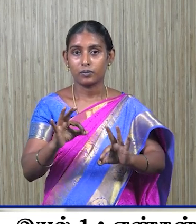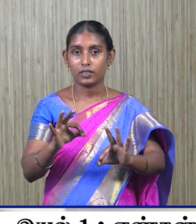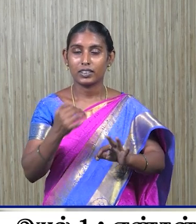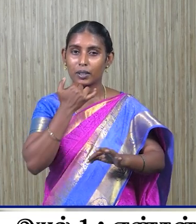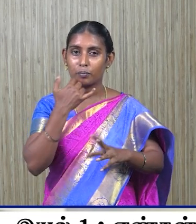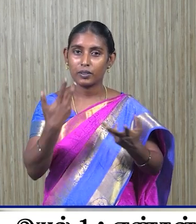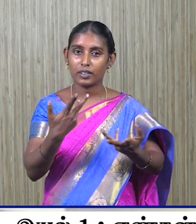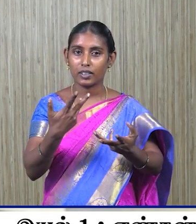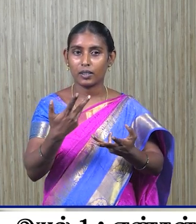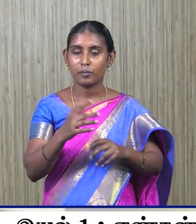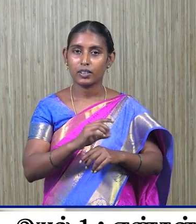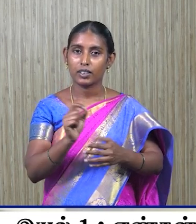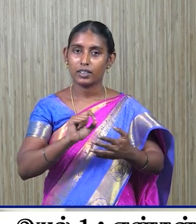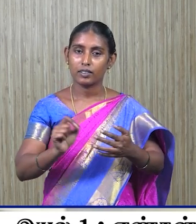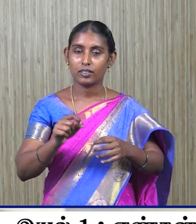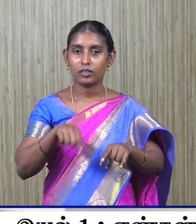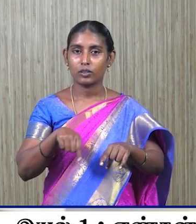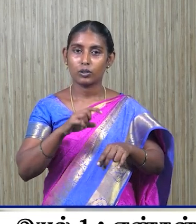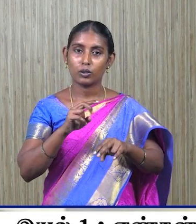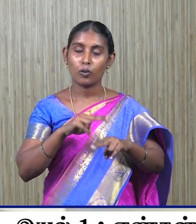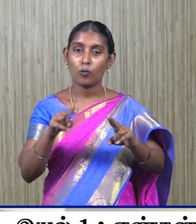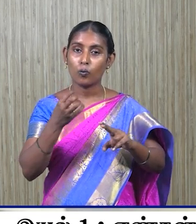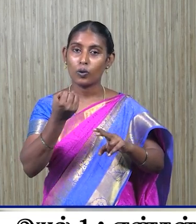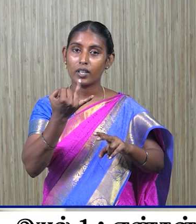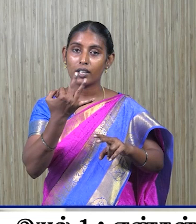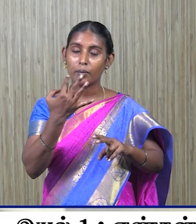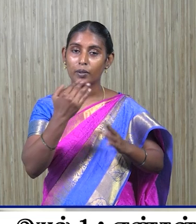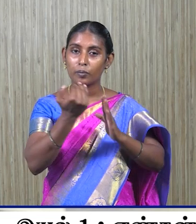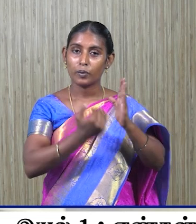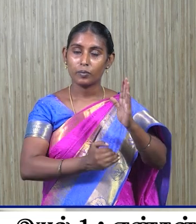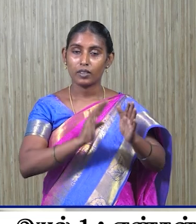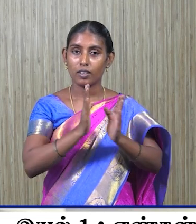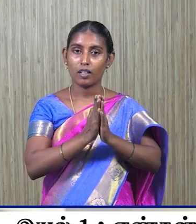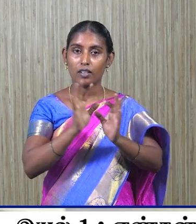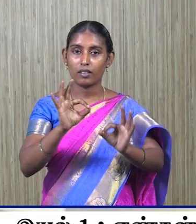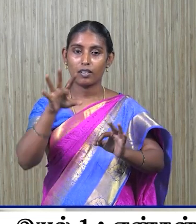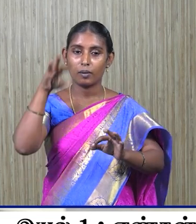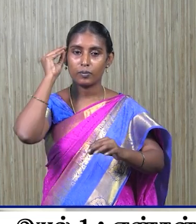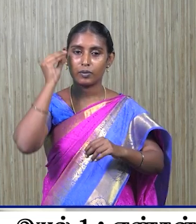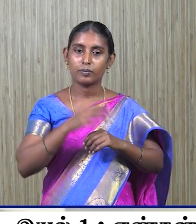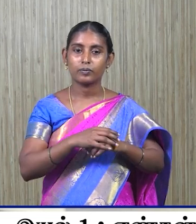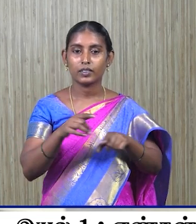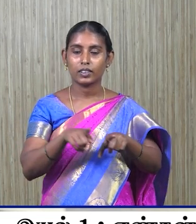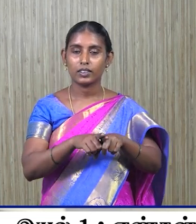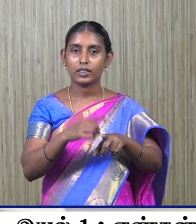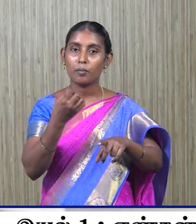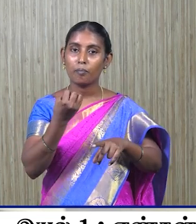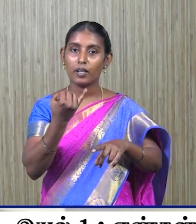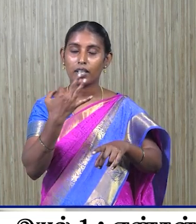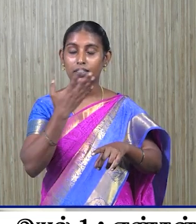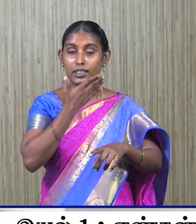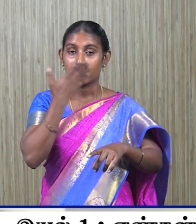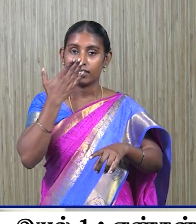தெளிவாகவும் பிழையின்றி எழுதுவதற்கும் இந்த முழு எண்கள் பண்புகளை நம்ம அவசியமாக தெளிவுபடுத்தி ஆக வேண்டும். அப்பொழுதுதான் நம் கணிதத்தை